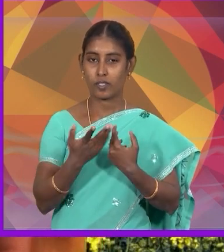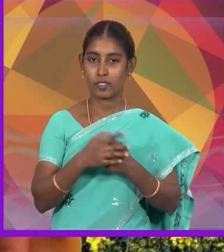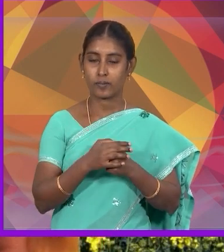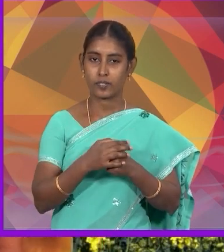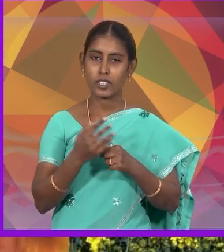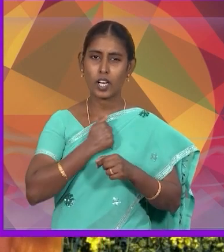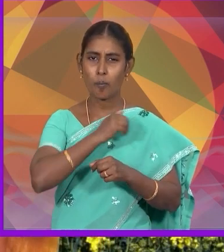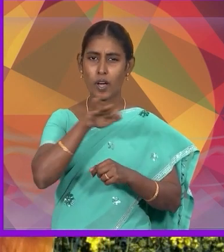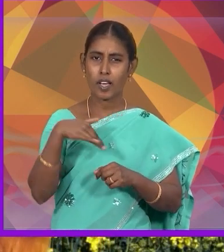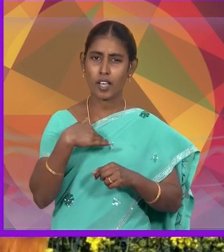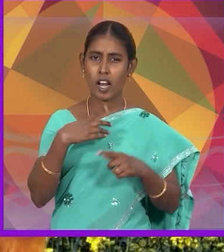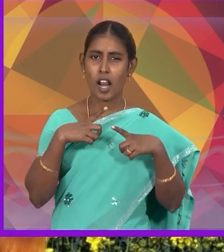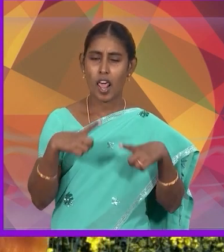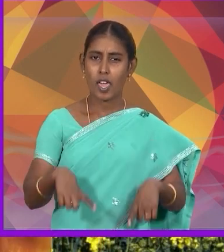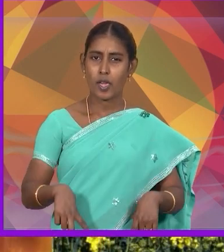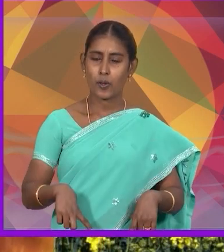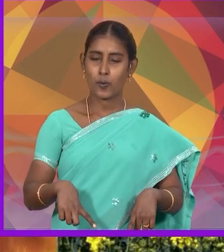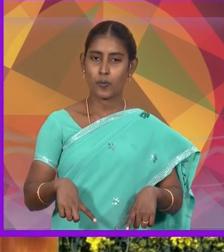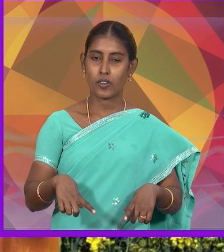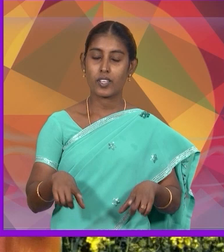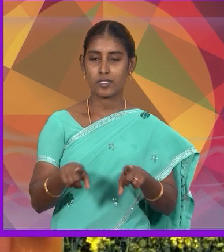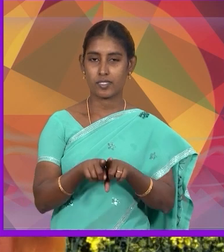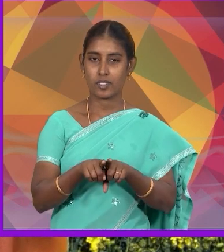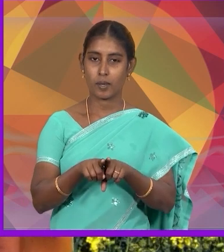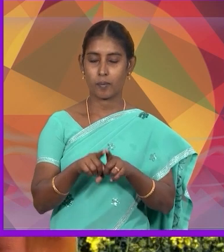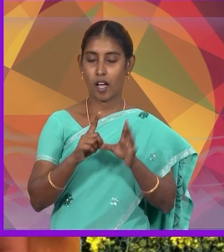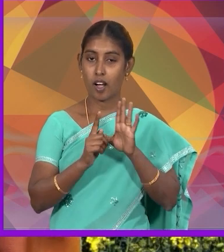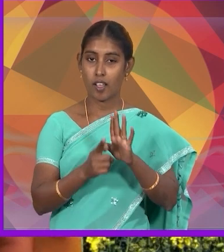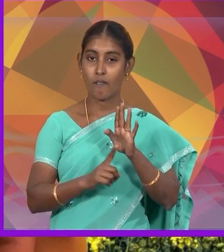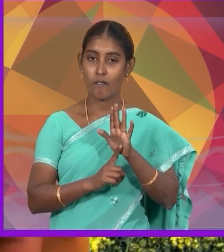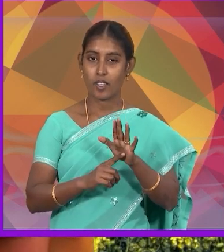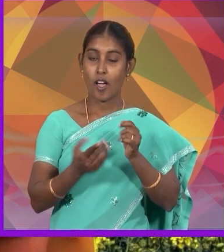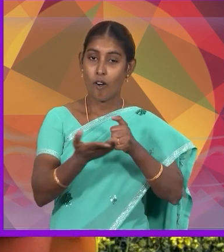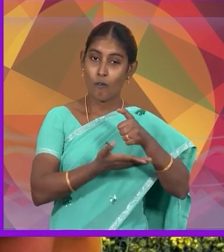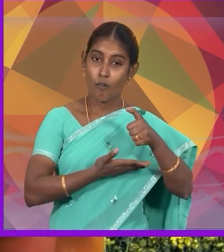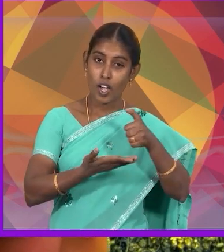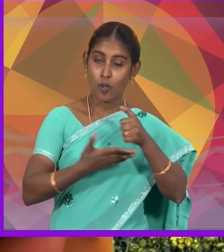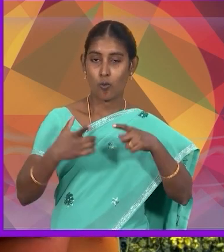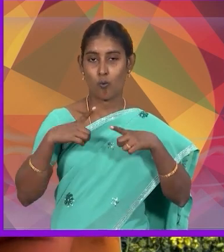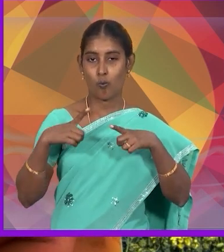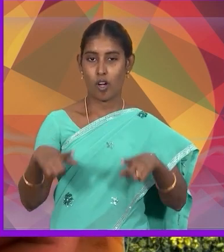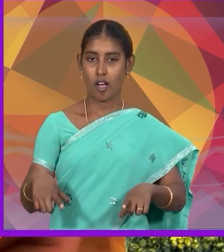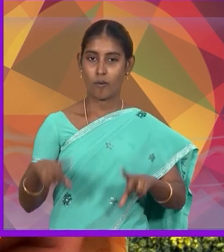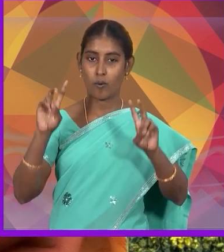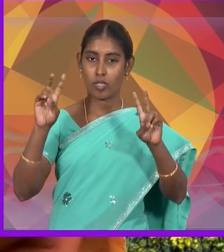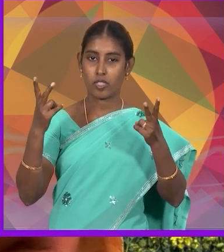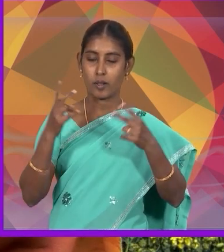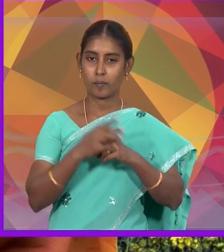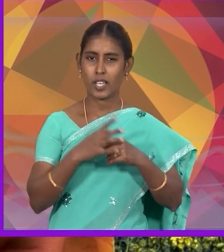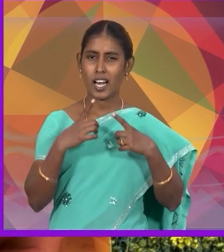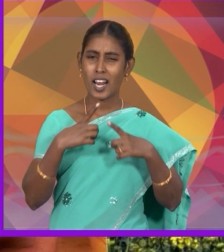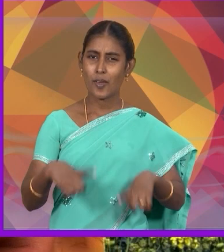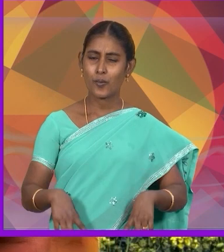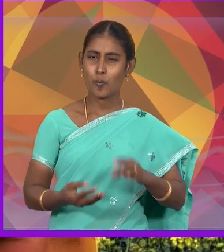வாழ்வு, நம்ம வாழக்கூடிய வாழ்க்கையை குறிப்பது வாழ்வு. வயலும் வாழ்வும், வாழ்வதற்கு அடிப்படை தேவை